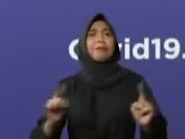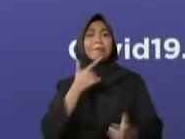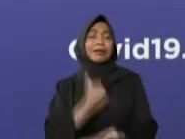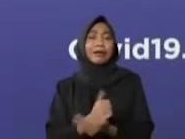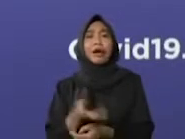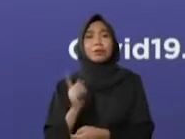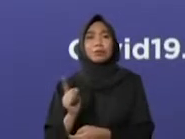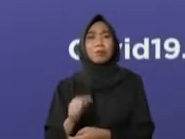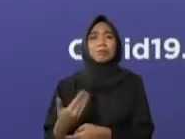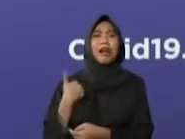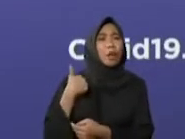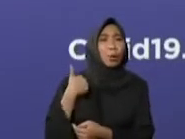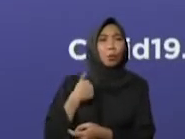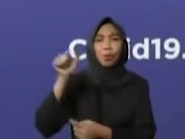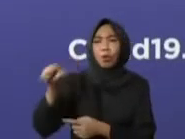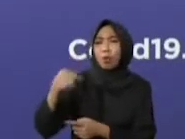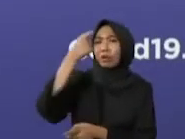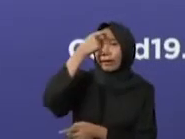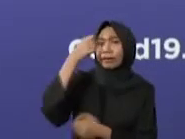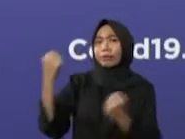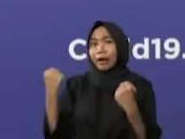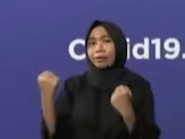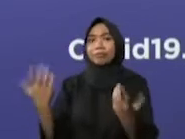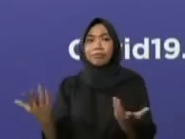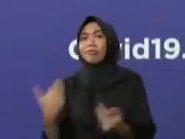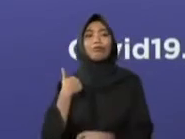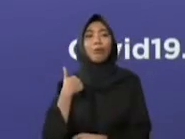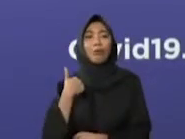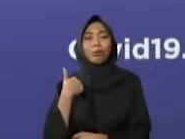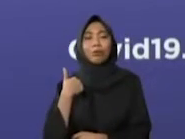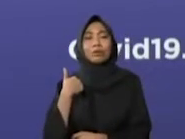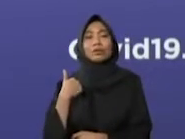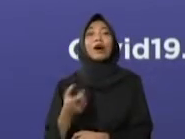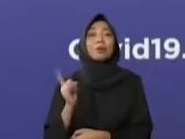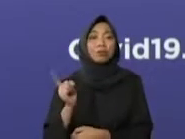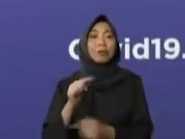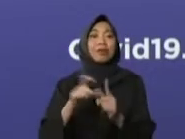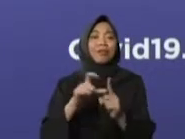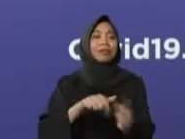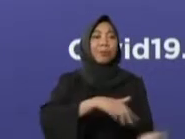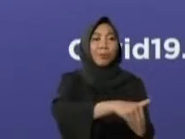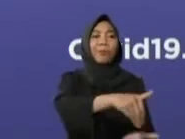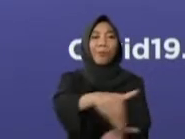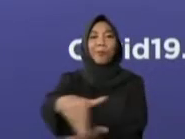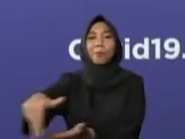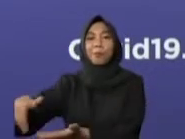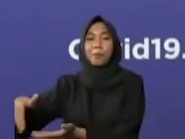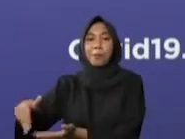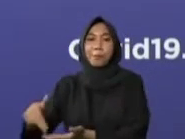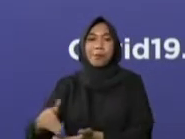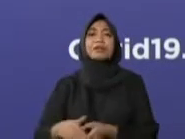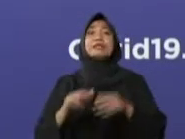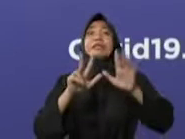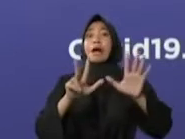Siapa yang sakit siapa yang tidak karena dari data yang kita Impun hampir